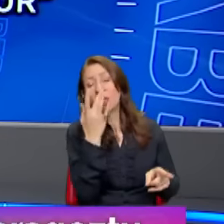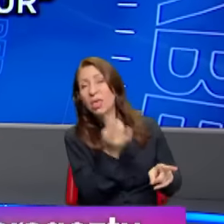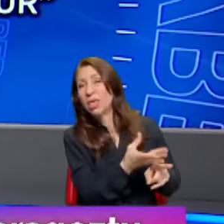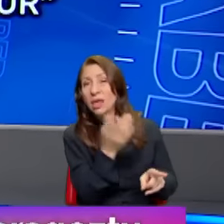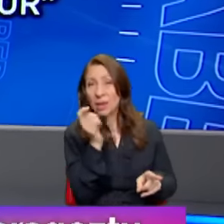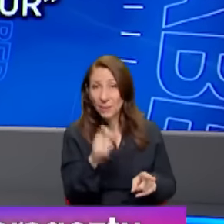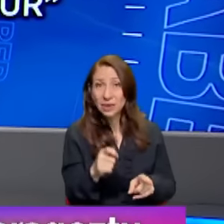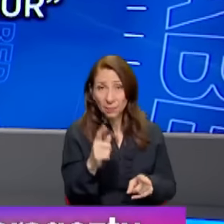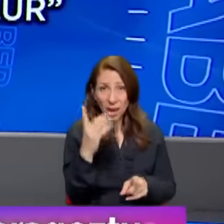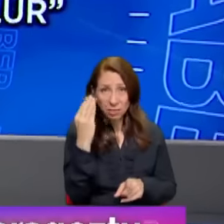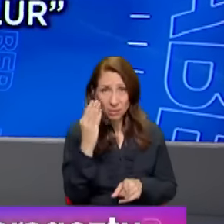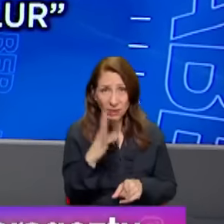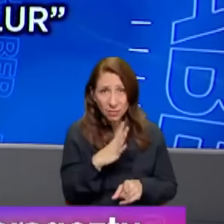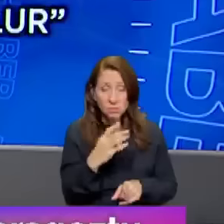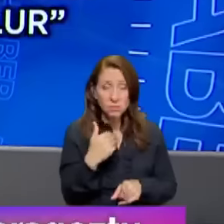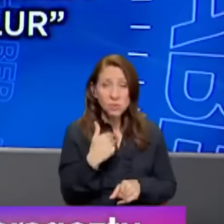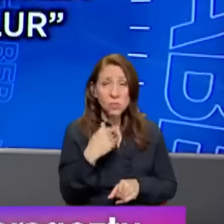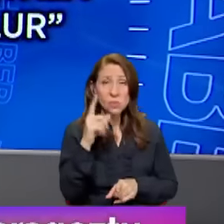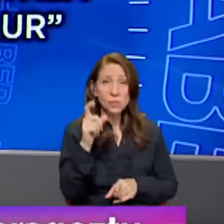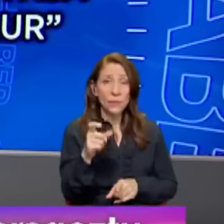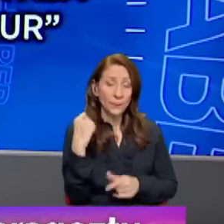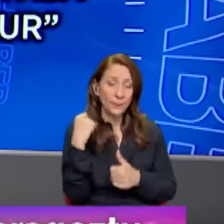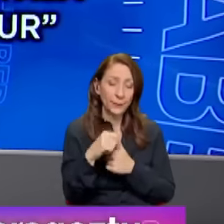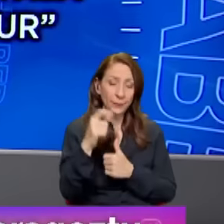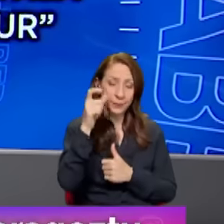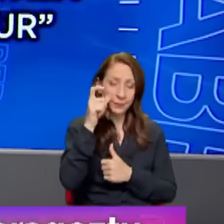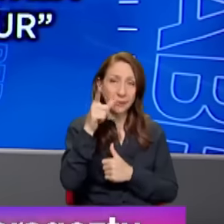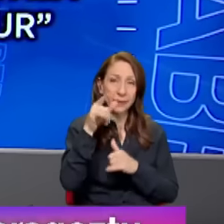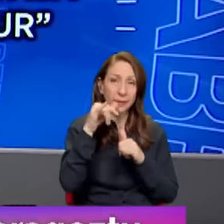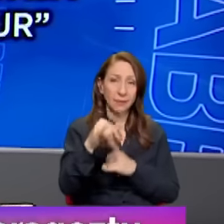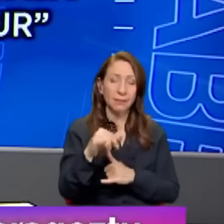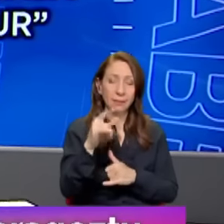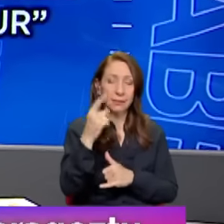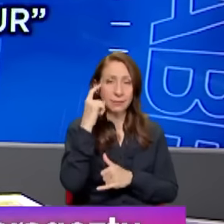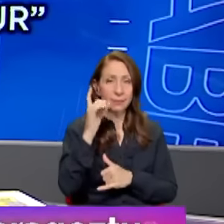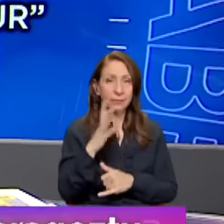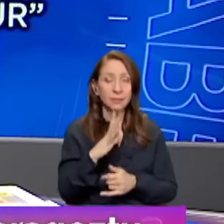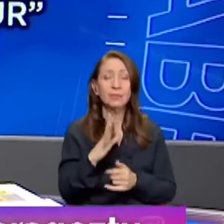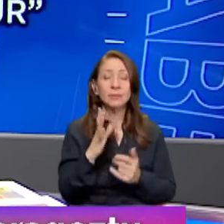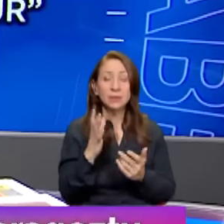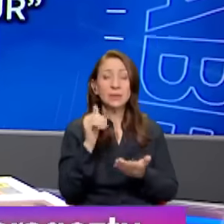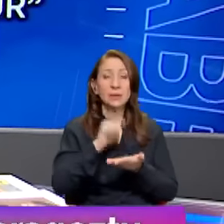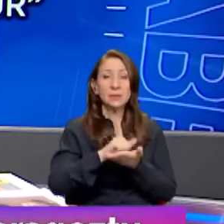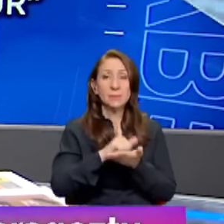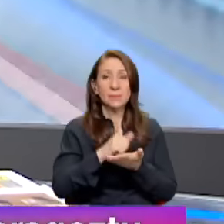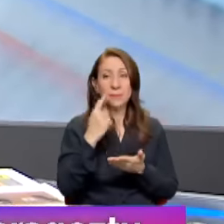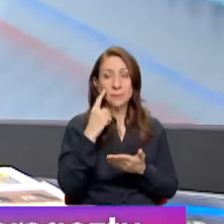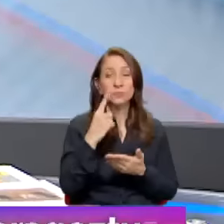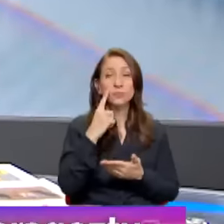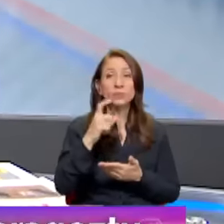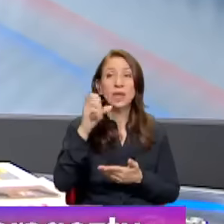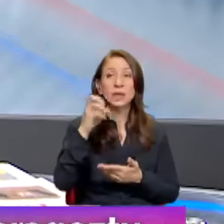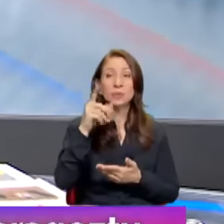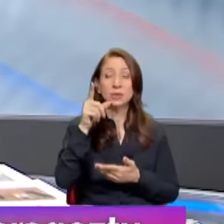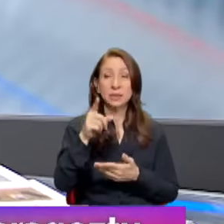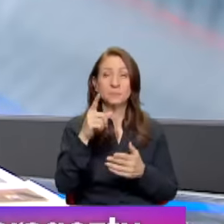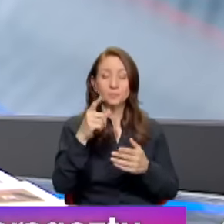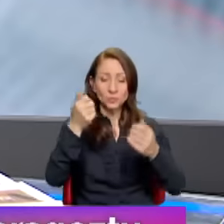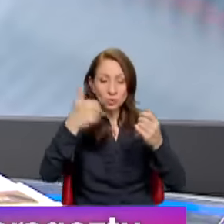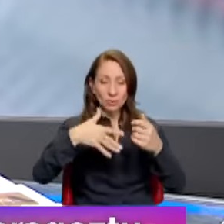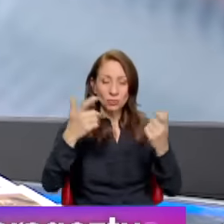anlamı var mı Biz de soruyoruz Yine Özgür Özel de böyle bir yaklaşım sergiliyor gazetelere gidelim Cumhurbaşkanı Erdoğan